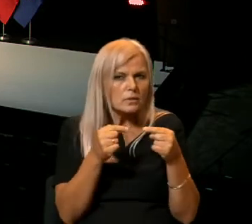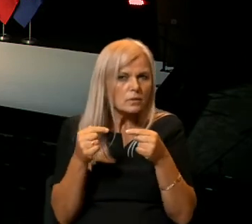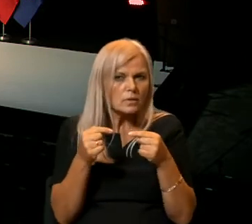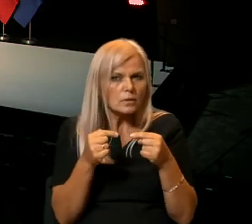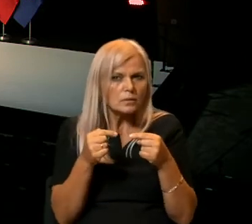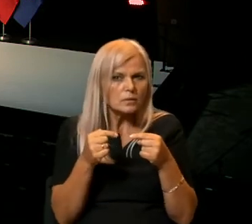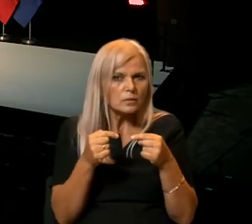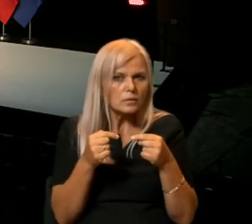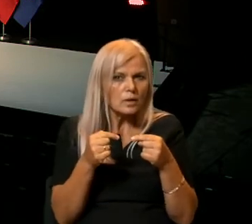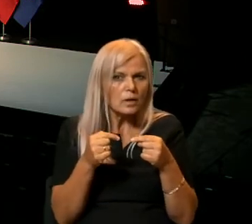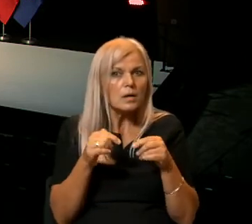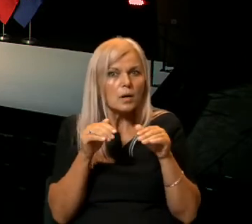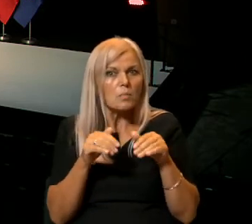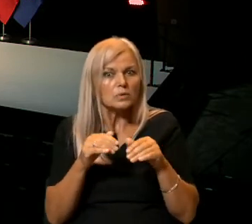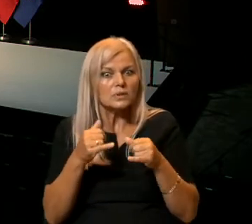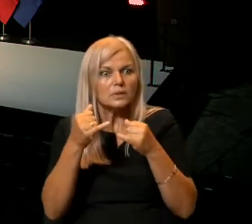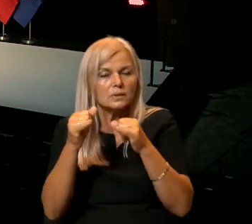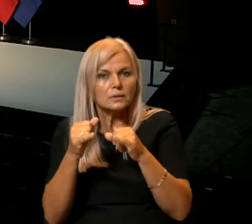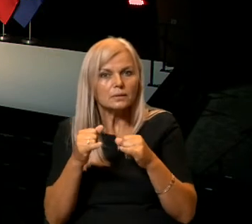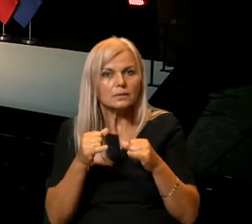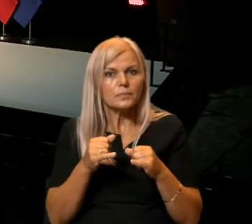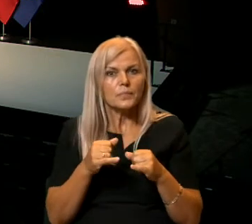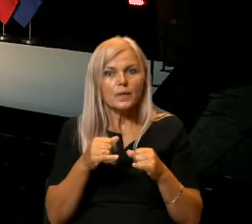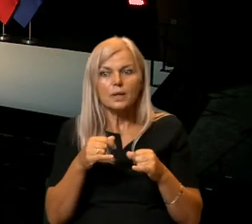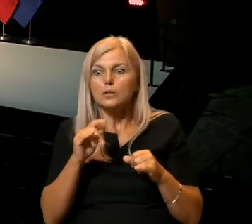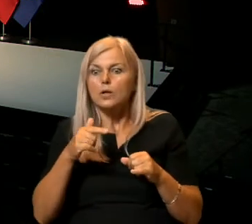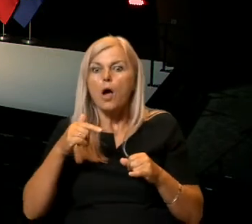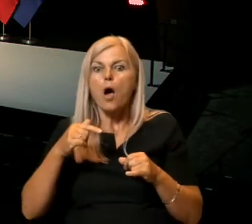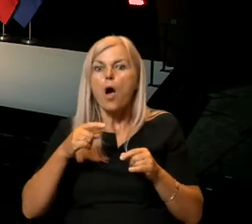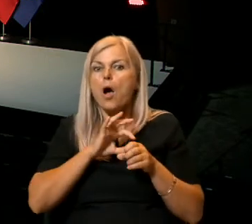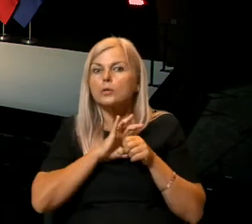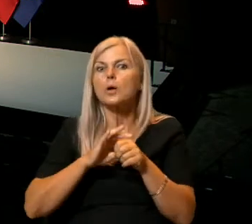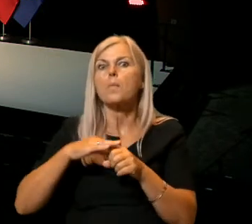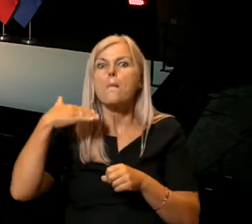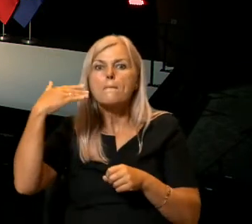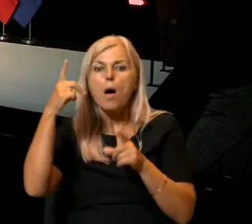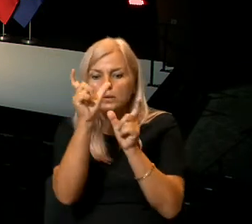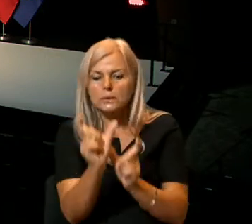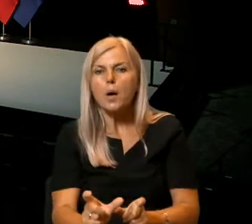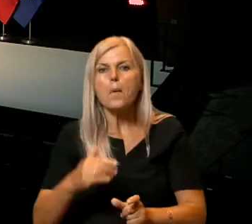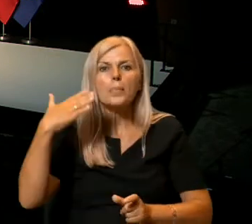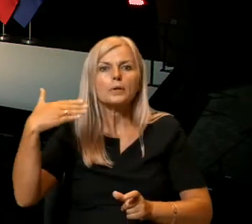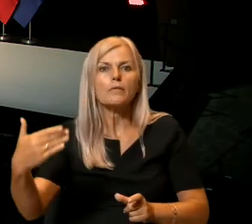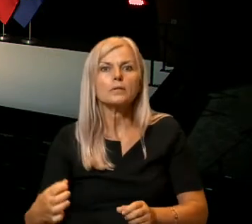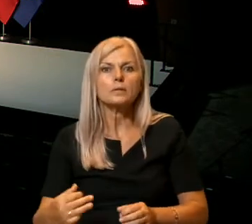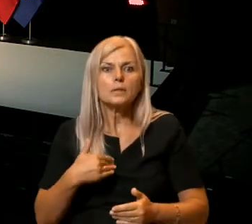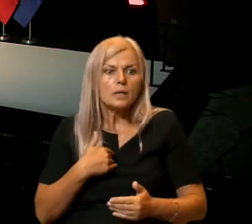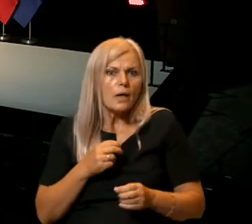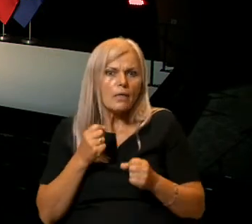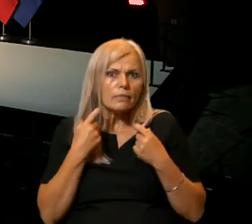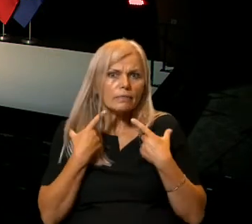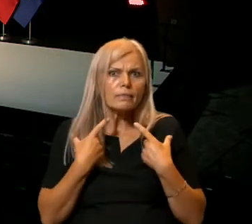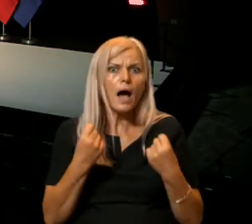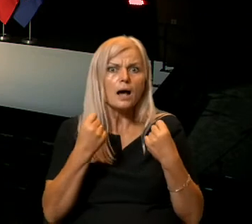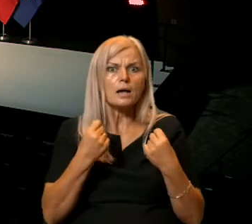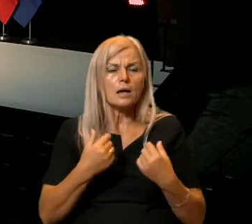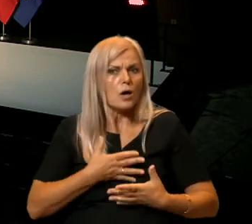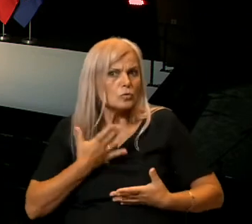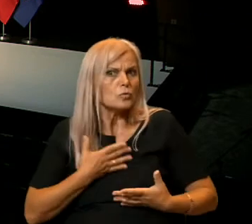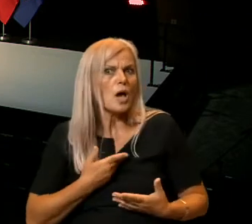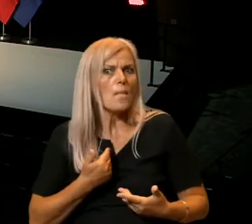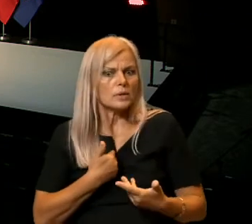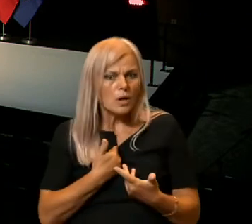intencjom prelegenta lub prelegentki i nagle coś nas chwyta, coś nas porusza i nagle ma dla nas pewne konsekwencje. I